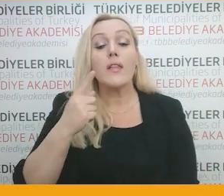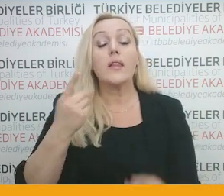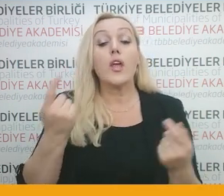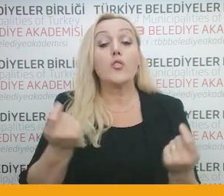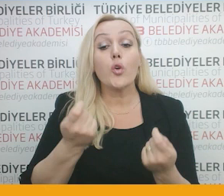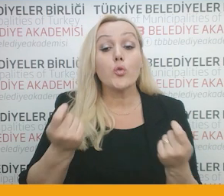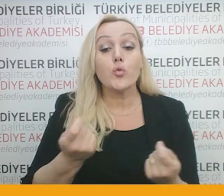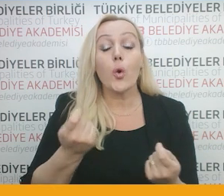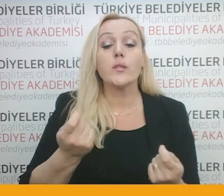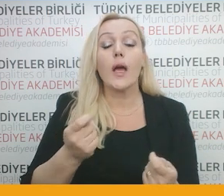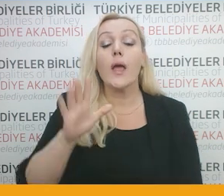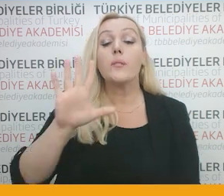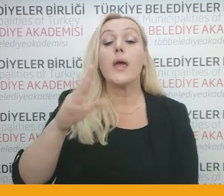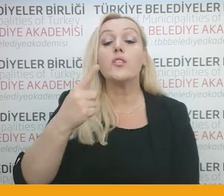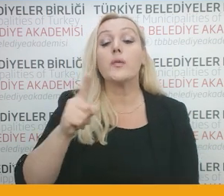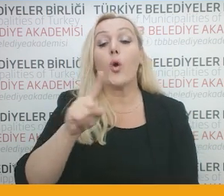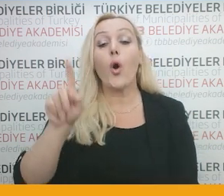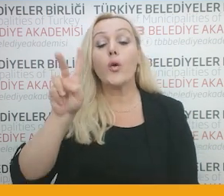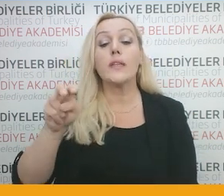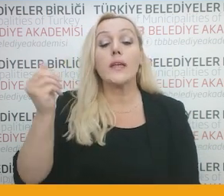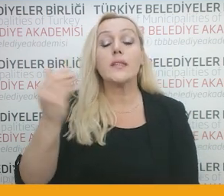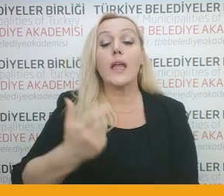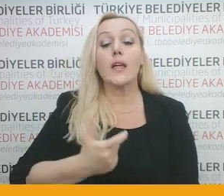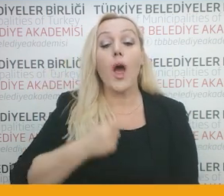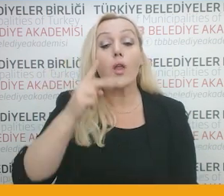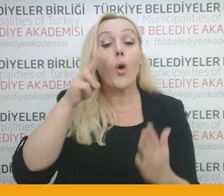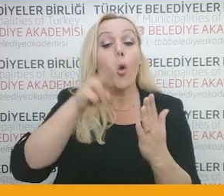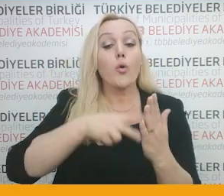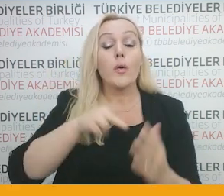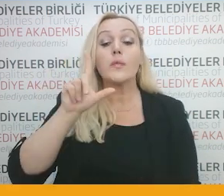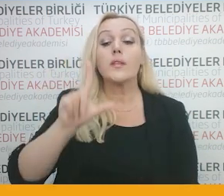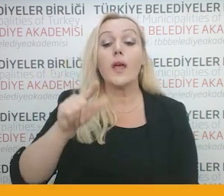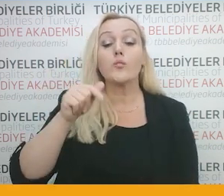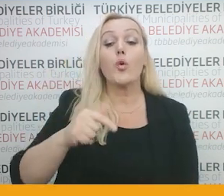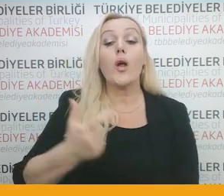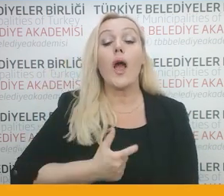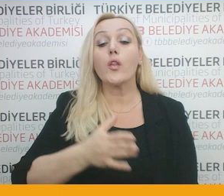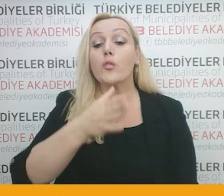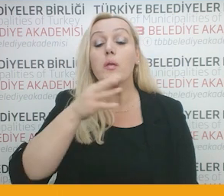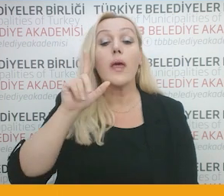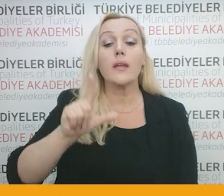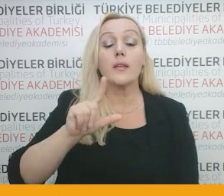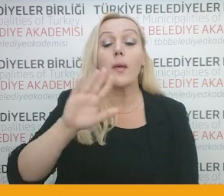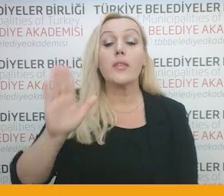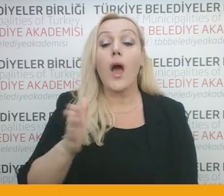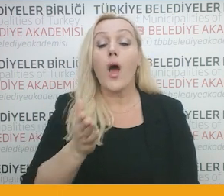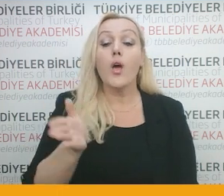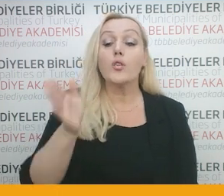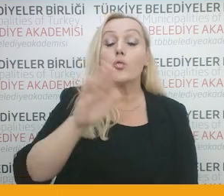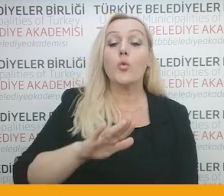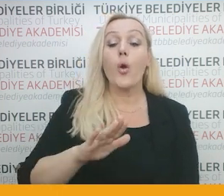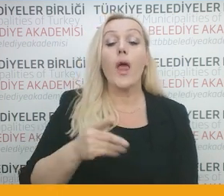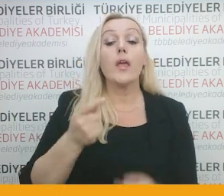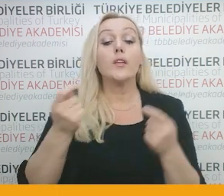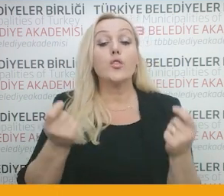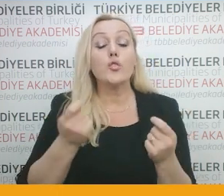görevlisiysek öncelikle 5018'i baştan sona bir kere okumamız gerekiyor. Bu kanunu bilmemiz gerekiyor. Daha sonra eğer